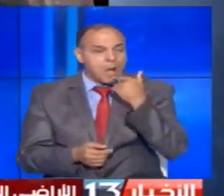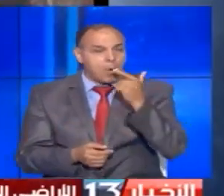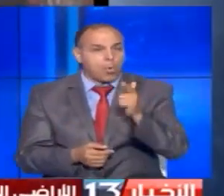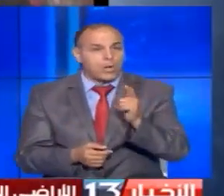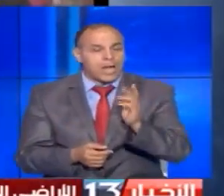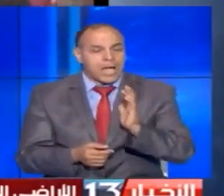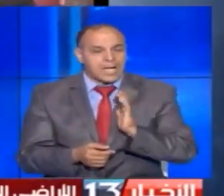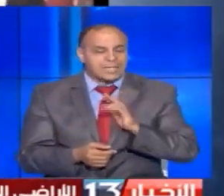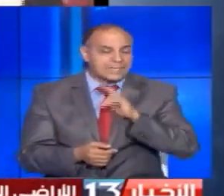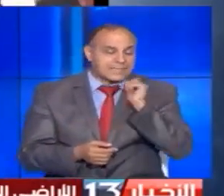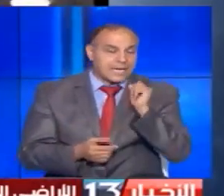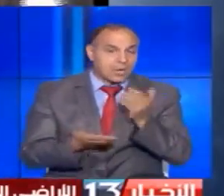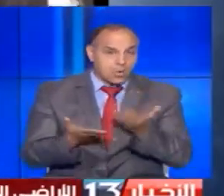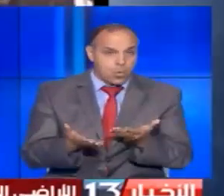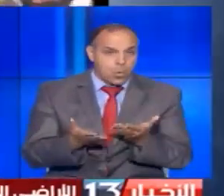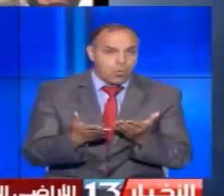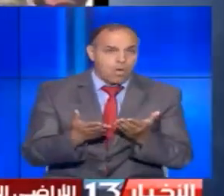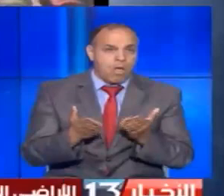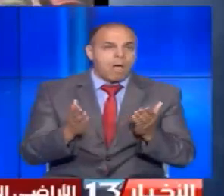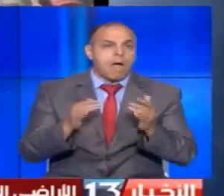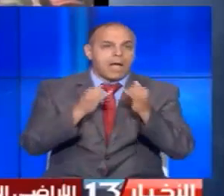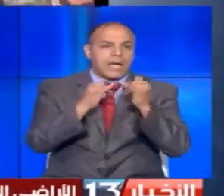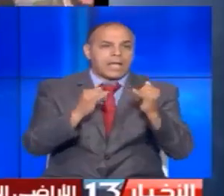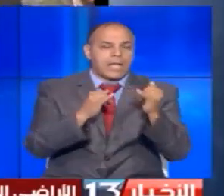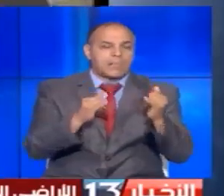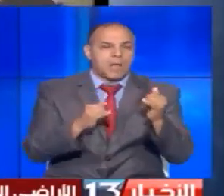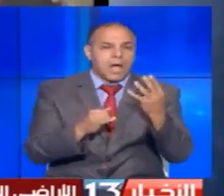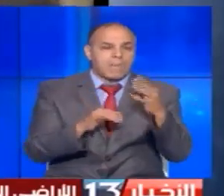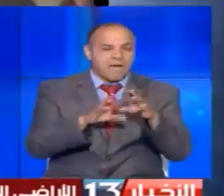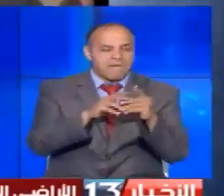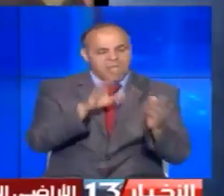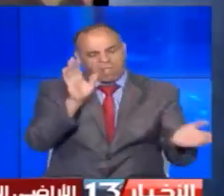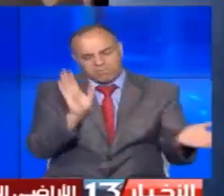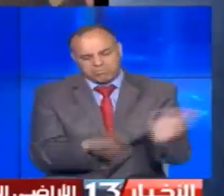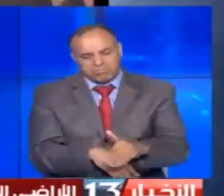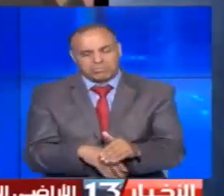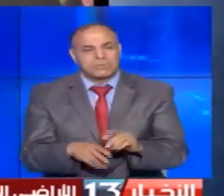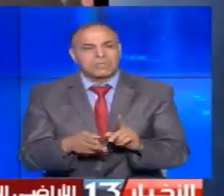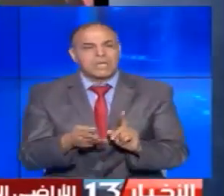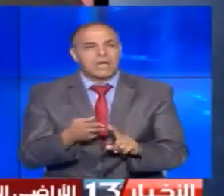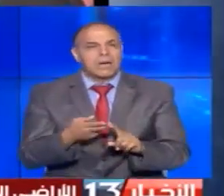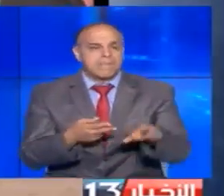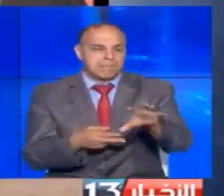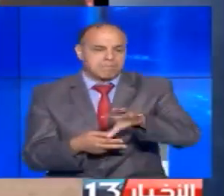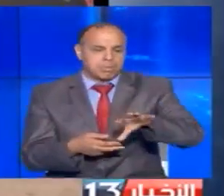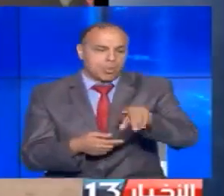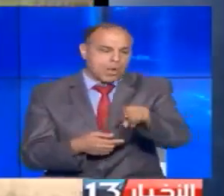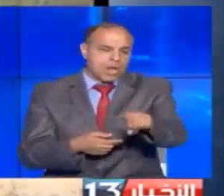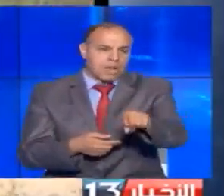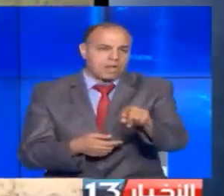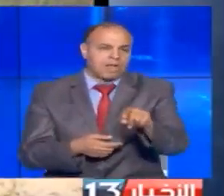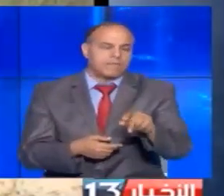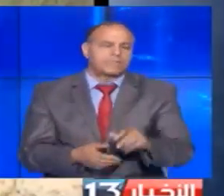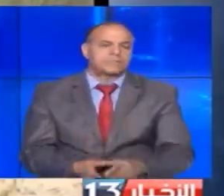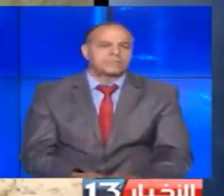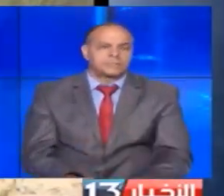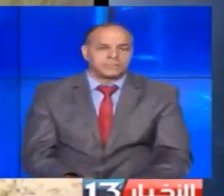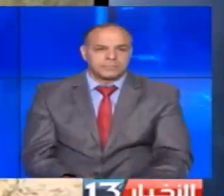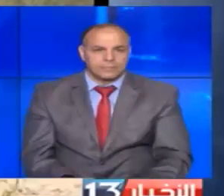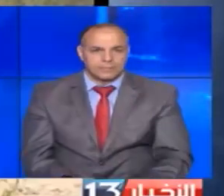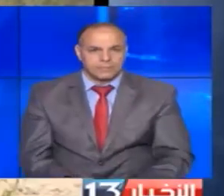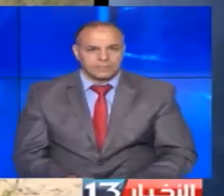المحتل الاسرائيلي من اربع عائله فلسطينيه بمنطقه الاغوار في الضفه الغربيه